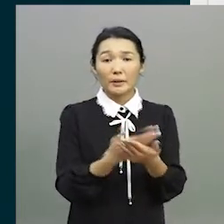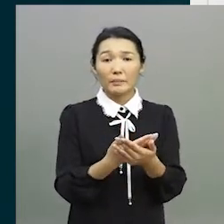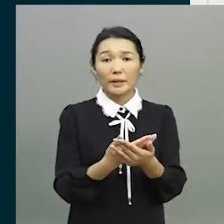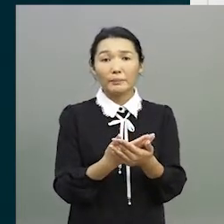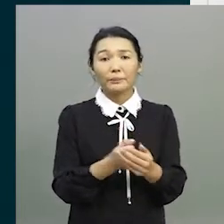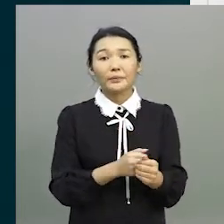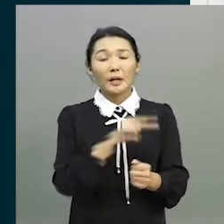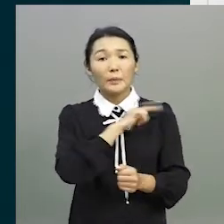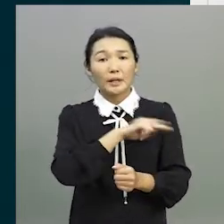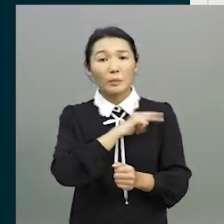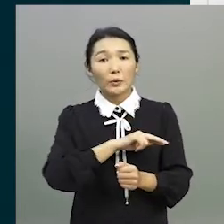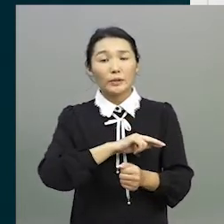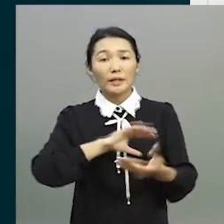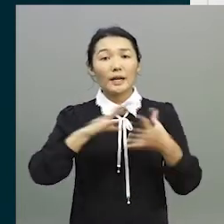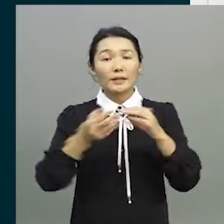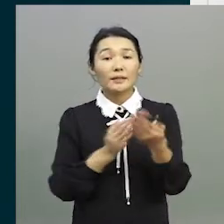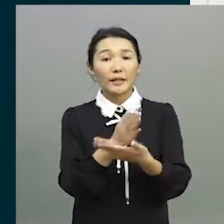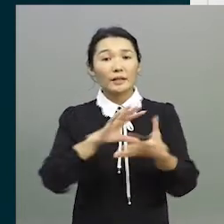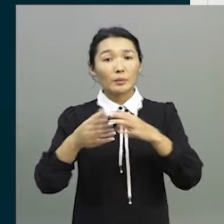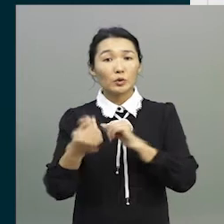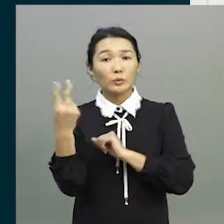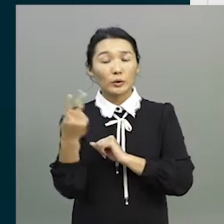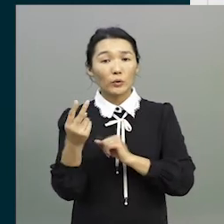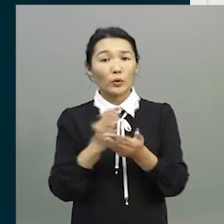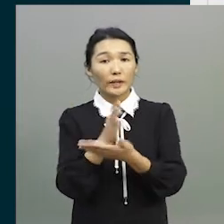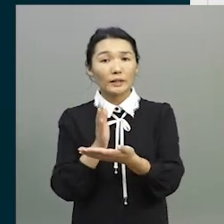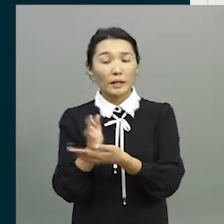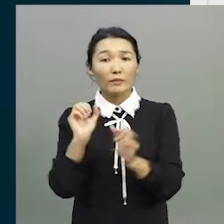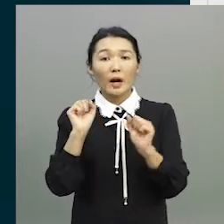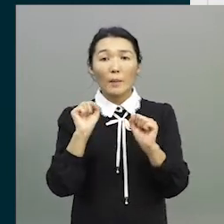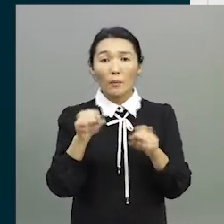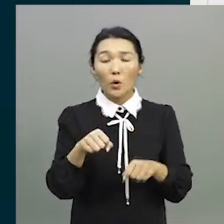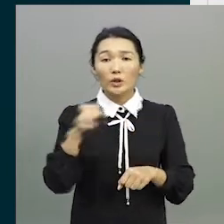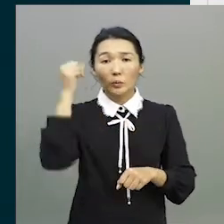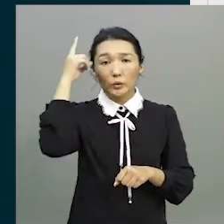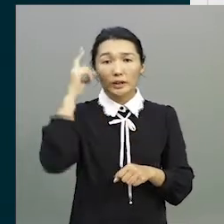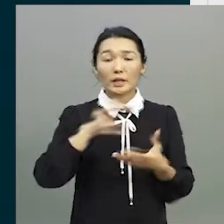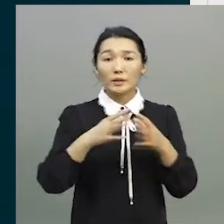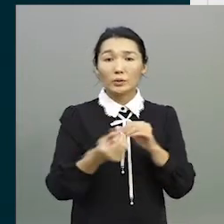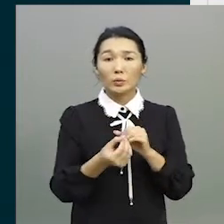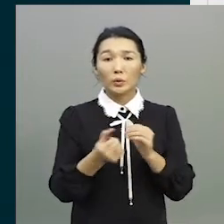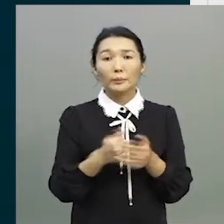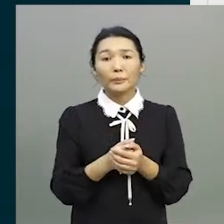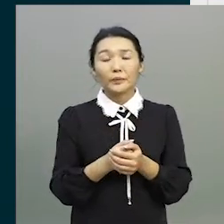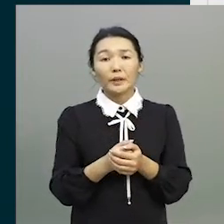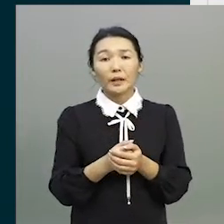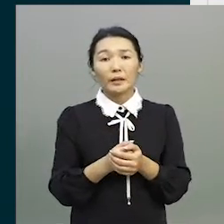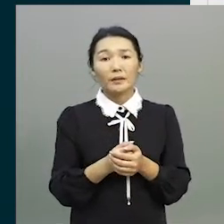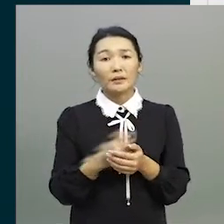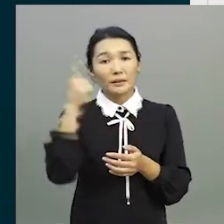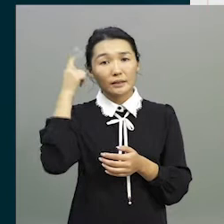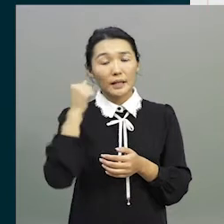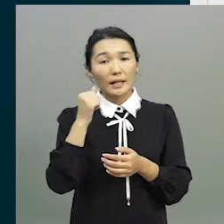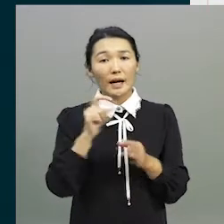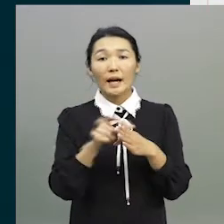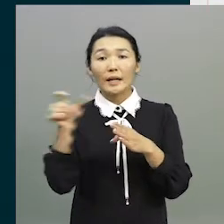с вектором суммы двух векторов мы сразу сможем узнать его координаты зная при этом координаты слагаемых векторов